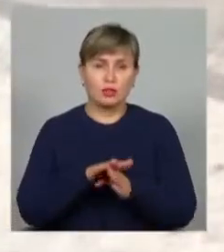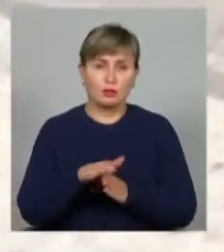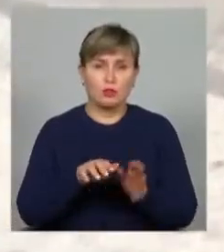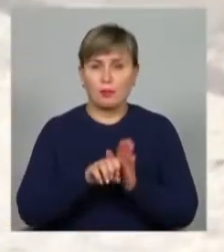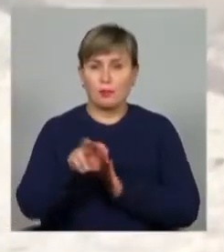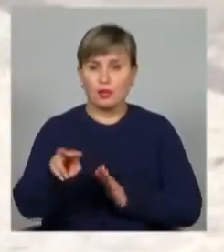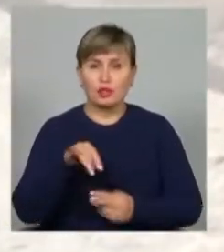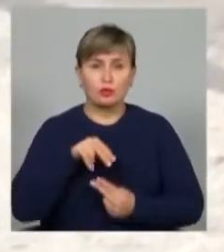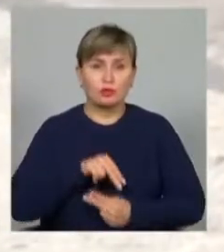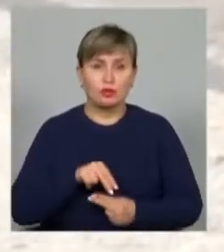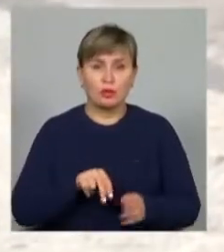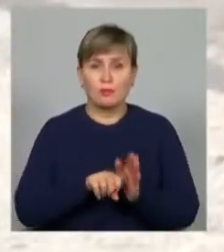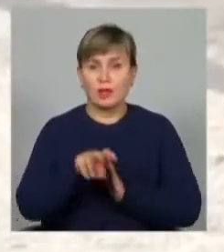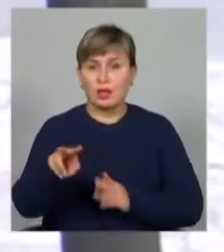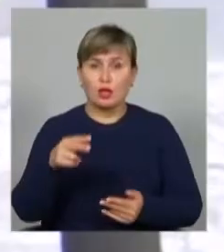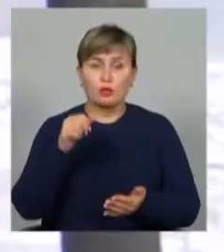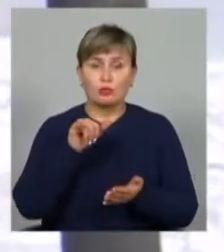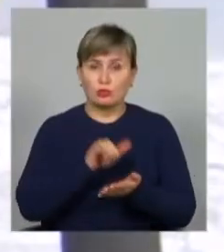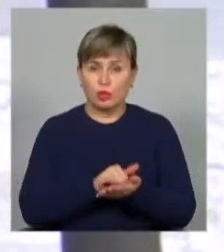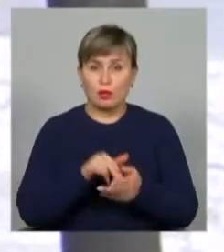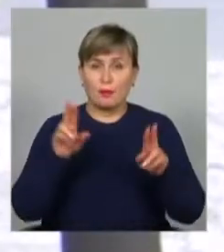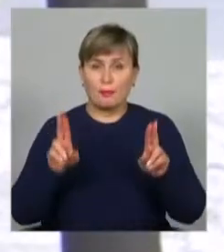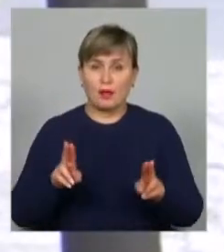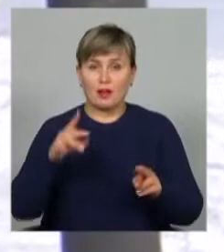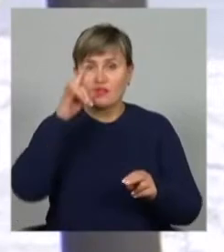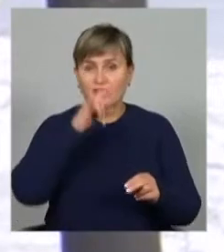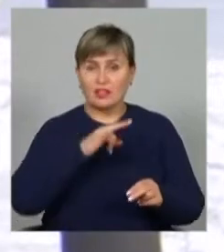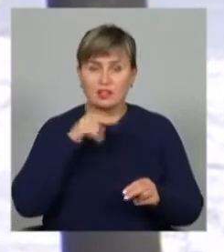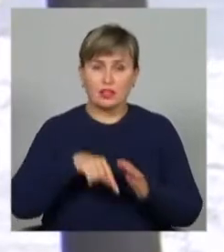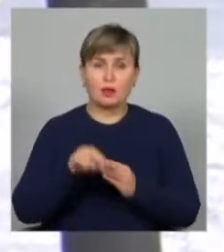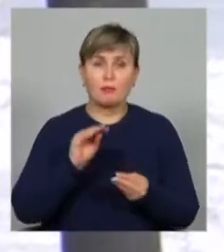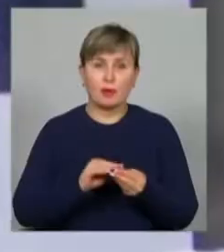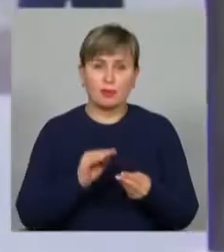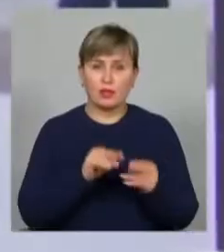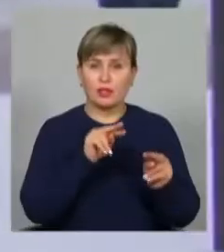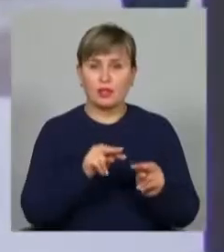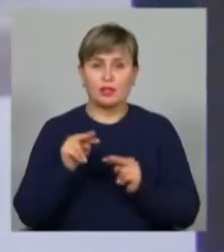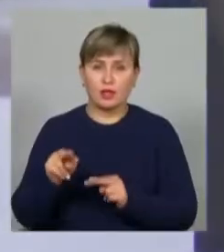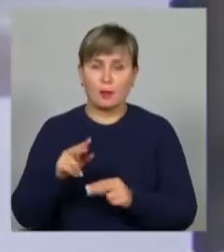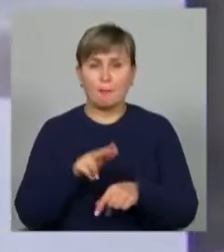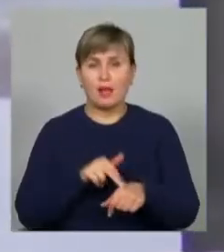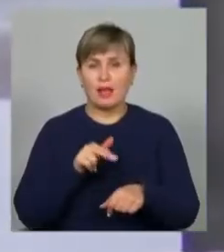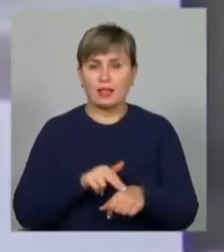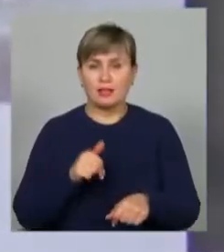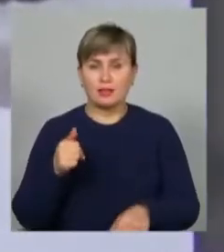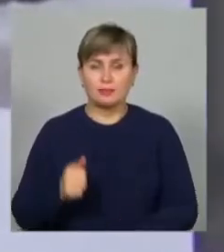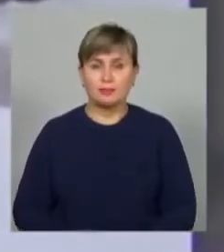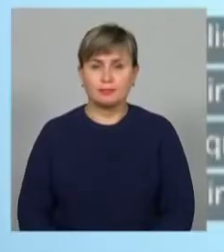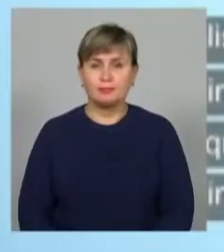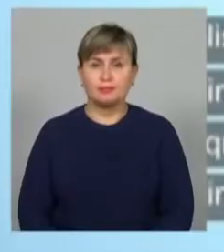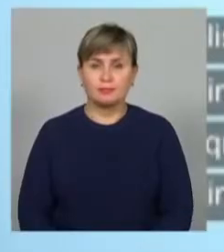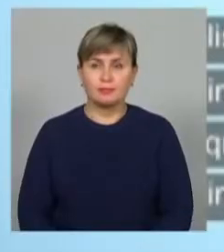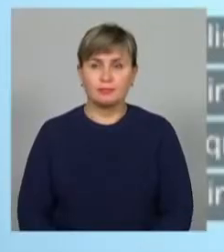и трудовыми мигрантами установленных правил пребывания в Казахстане по-прежнему контролирует полиция.